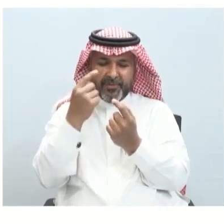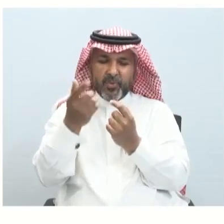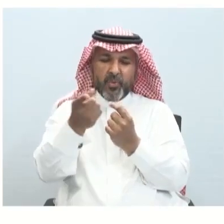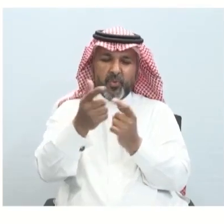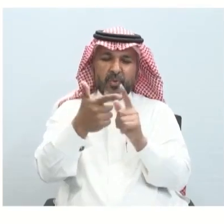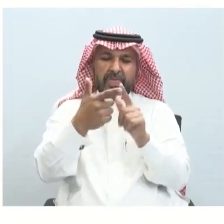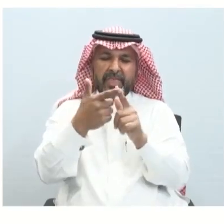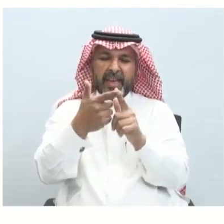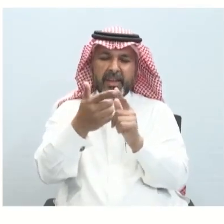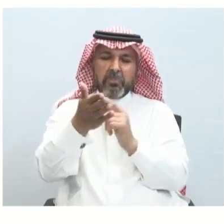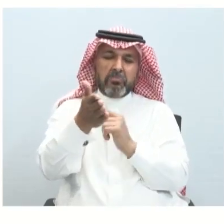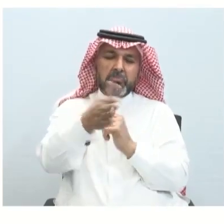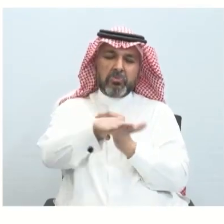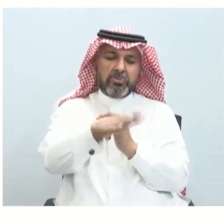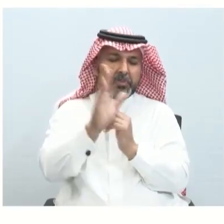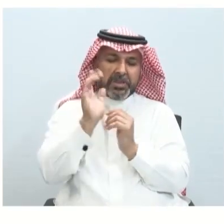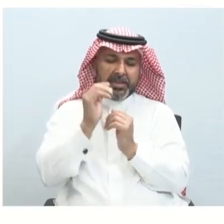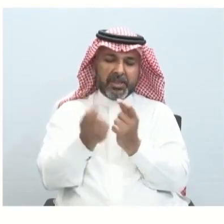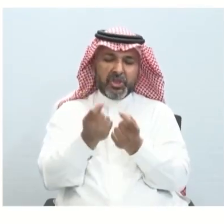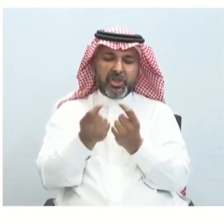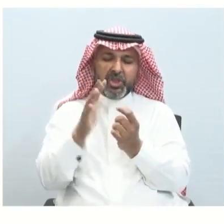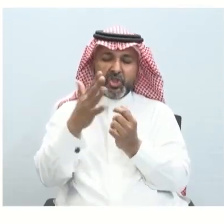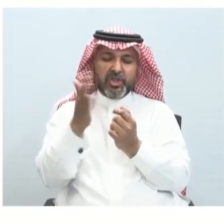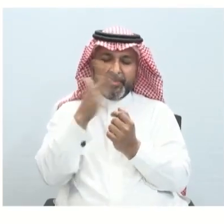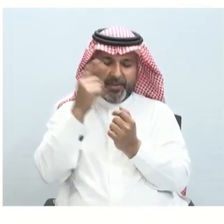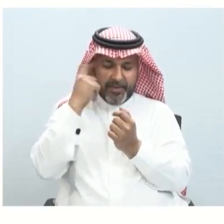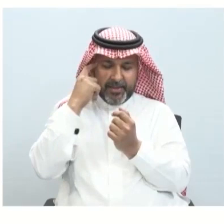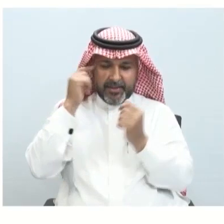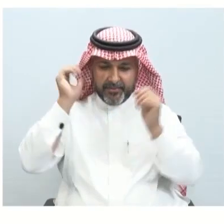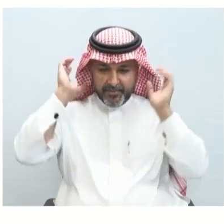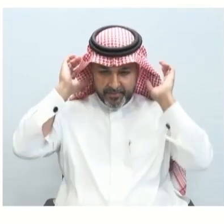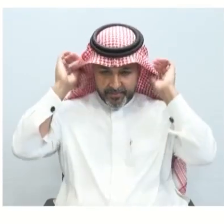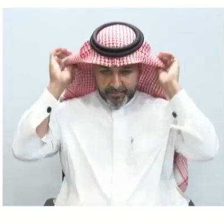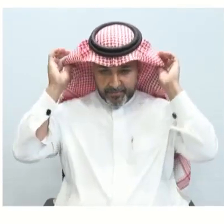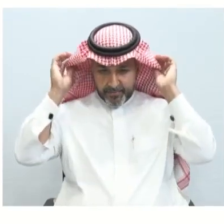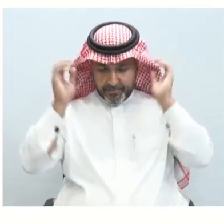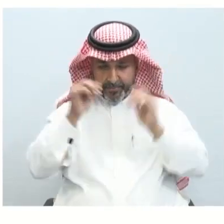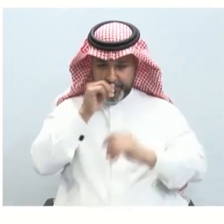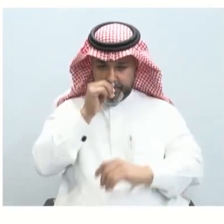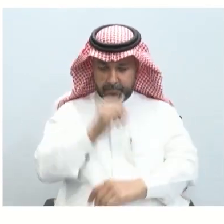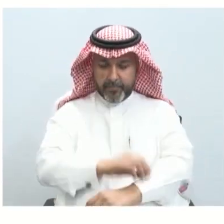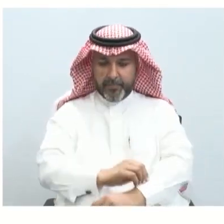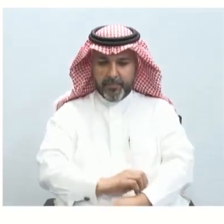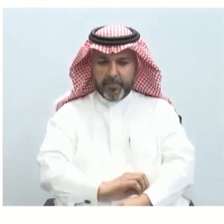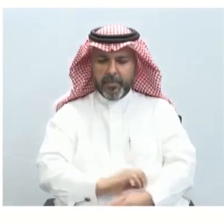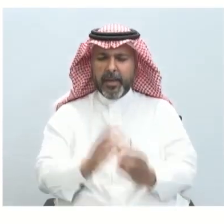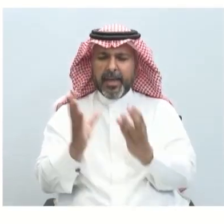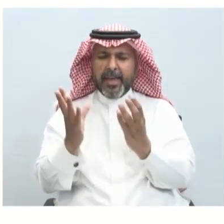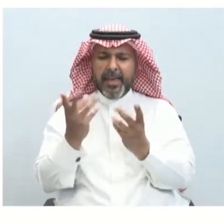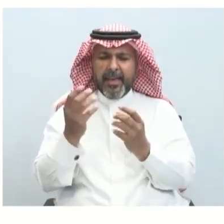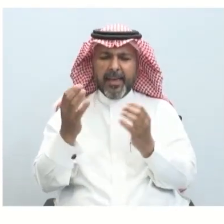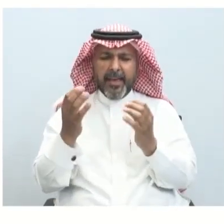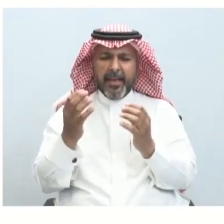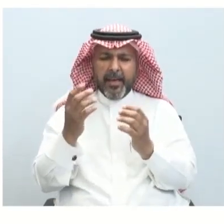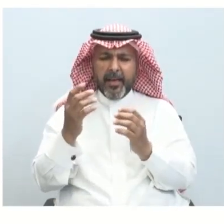في التفكير الناقد سؤال 38 صف وصفي كيف يمكن استخدام الخلايا الجذعيه في مساعده المرضى الذين يعانون